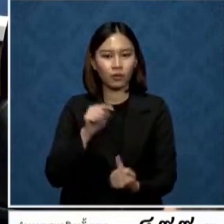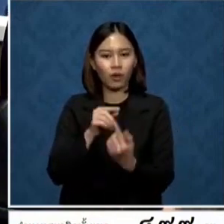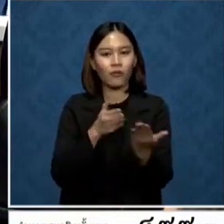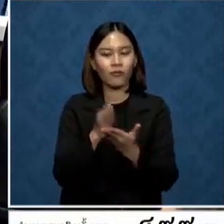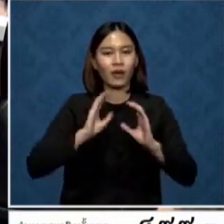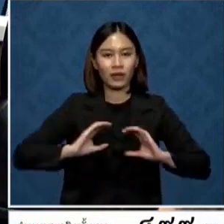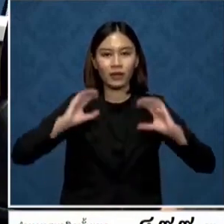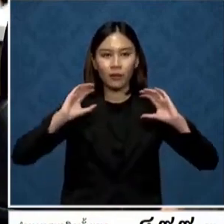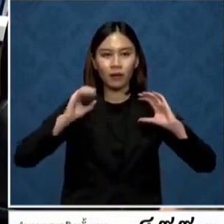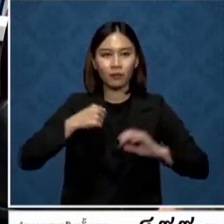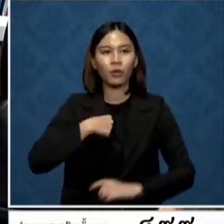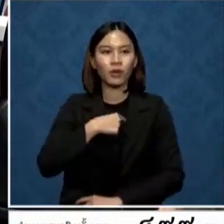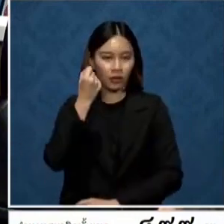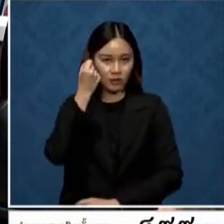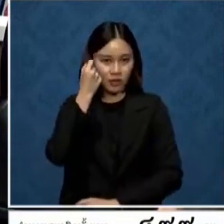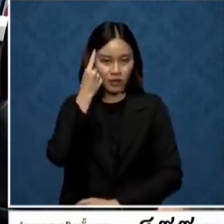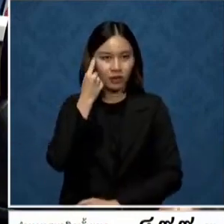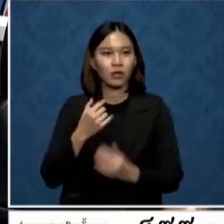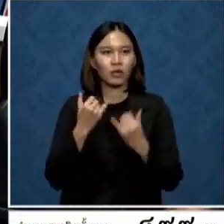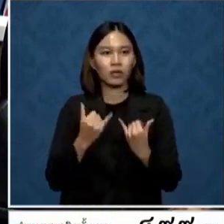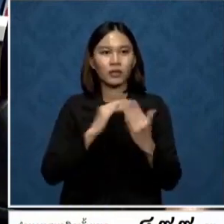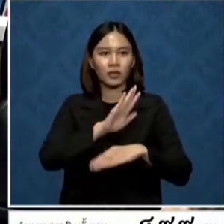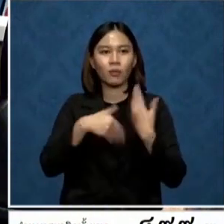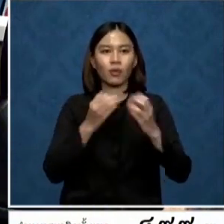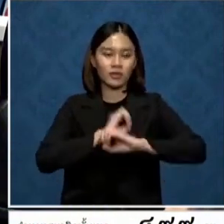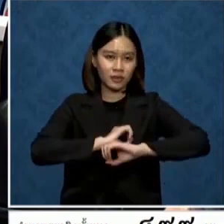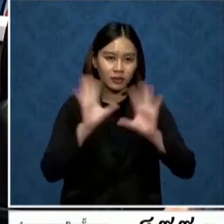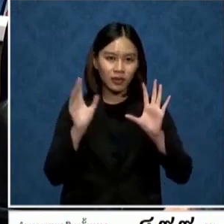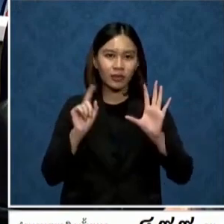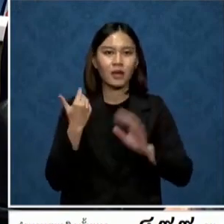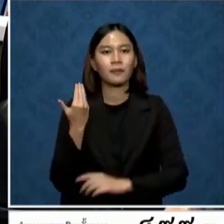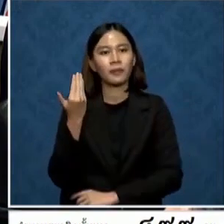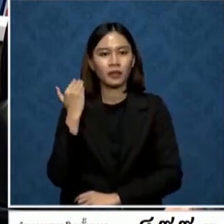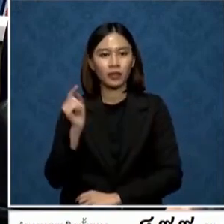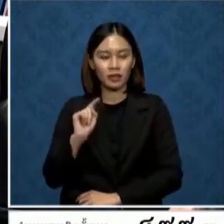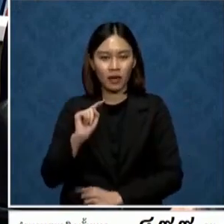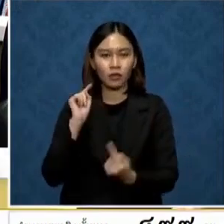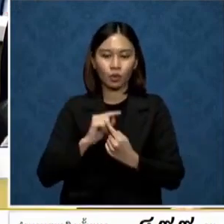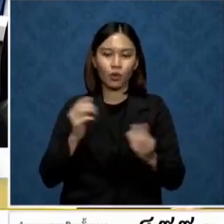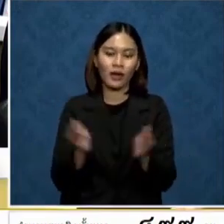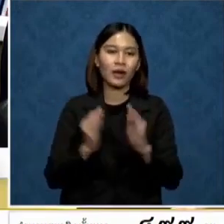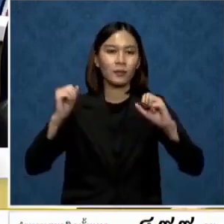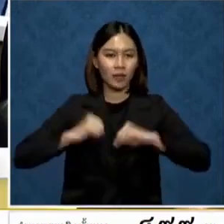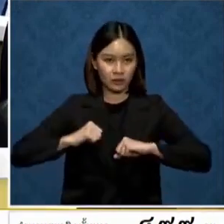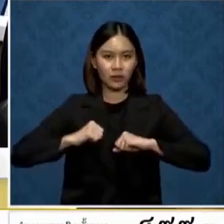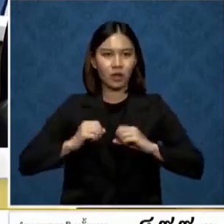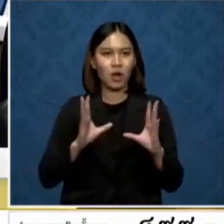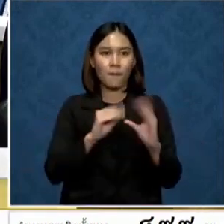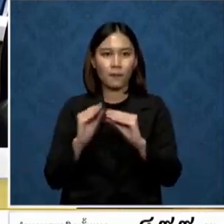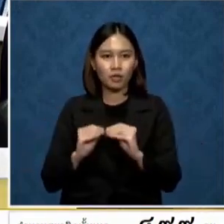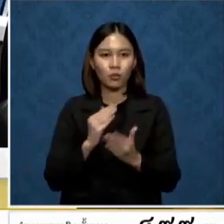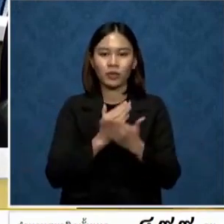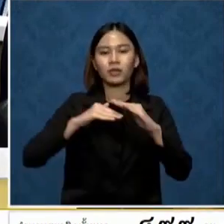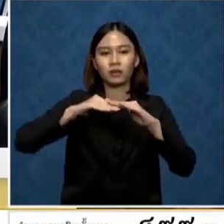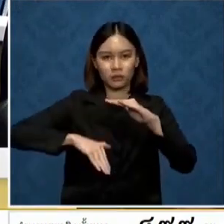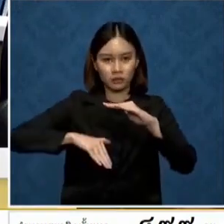ด้วยนะครับผมก็เข้าใจดีนะแต่ว่าตอนนี้ทุกอย่างก็น่าจะชัดเจนนะครับว่าเมื่อสักครู่นี้ในการลมมตินั้นองค์ประชุมไม่ถึงกึ่ง